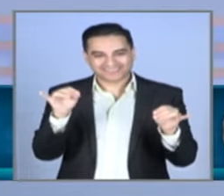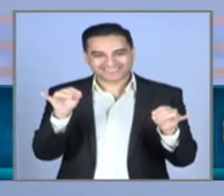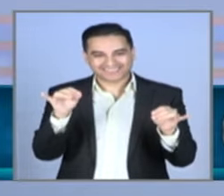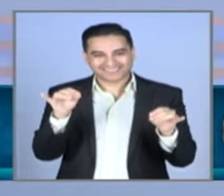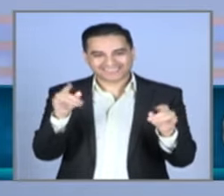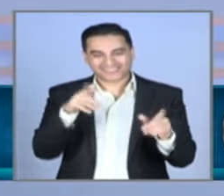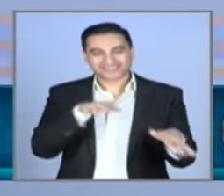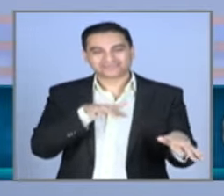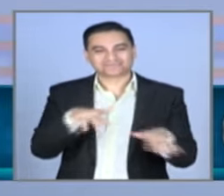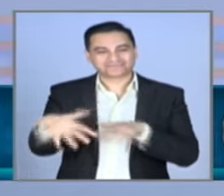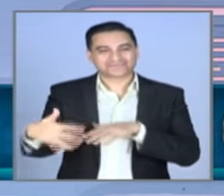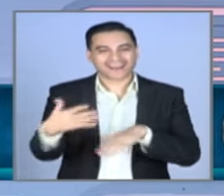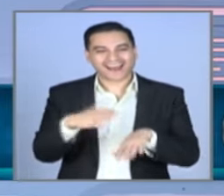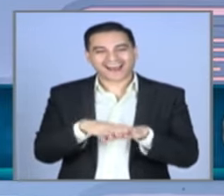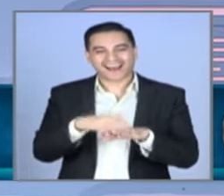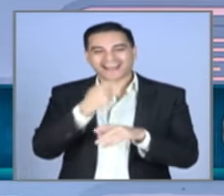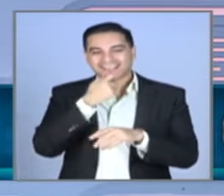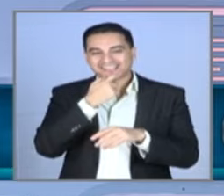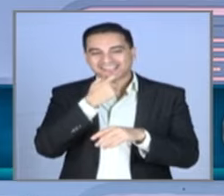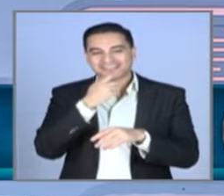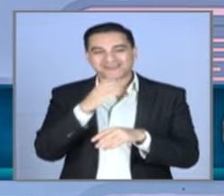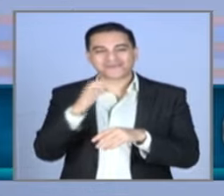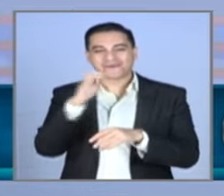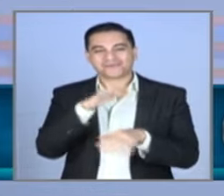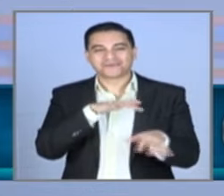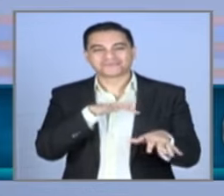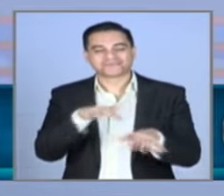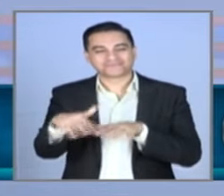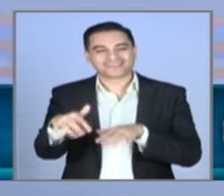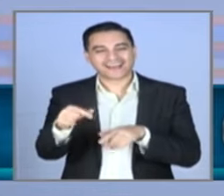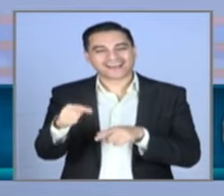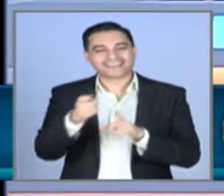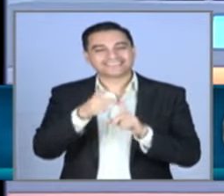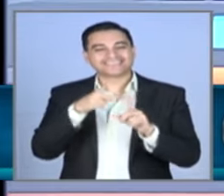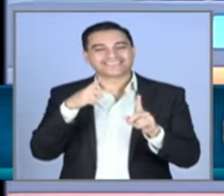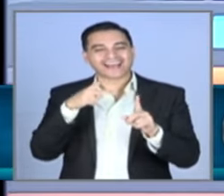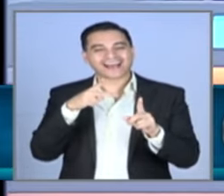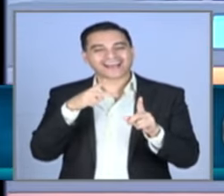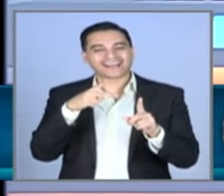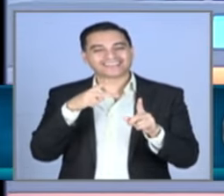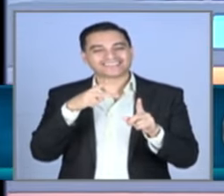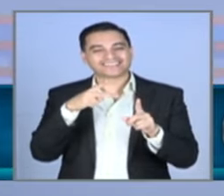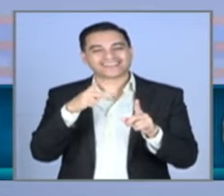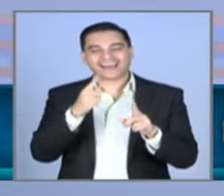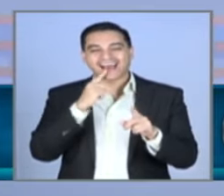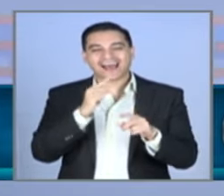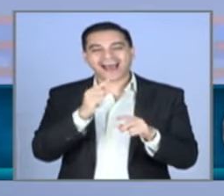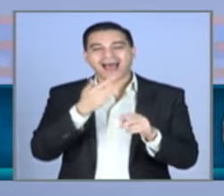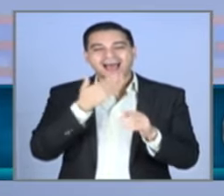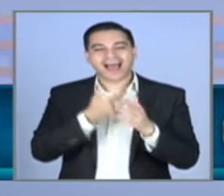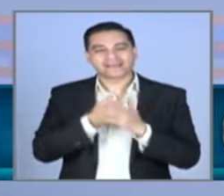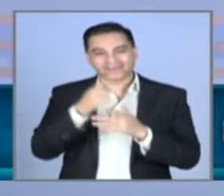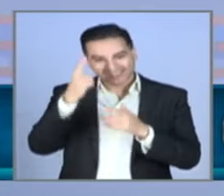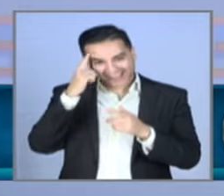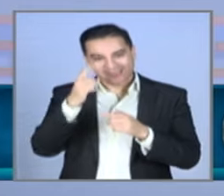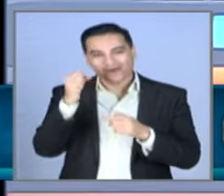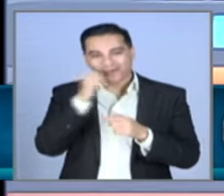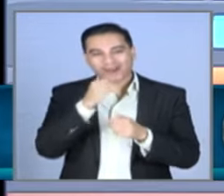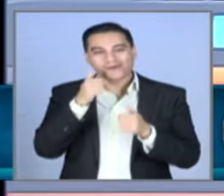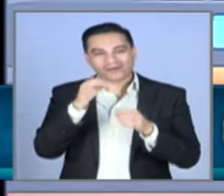بتسوحي الأجانب في بلدنا يا منى. وإحنا ناقصين يا منى نضرب السياحة. أجمل ما في الموضوع أن أنت عارفة الأغنية كويس